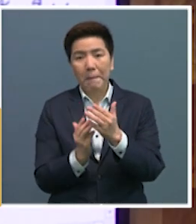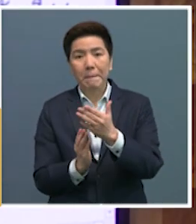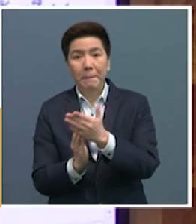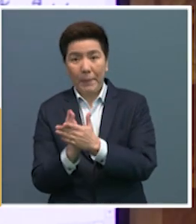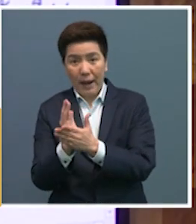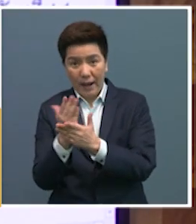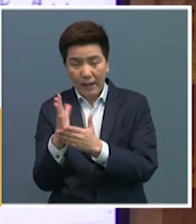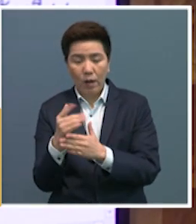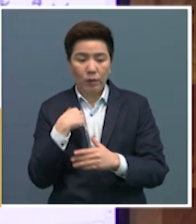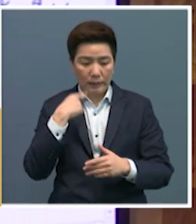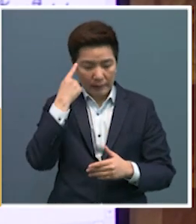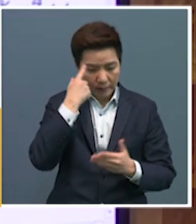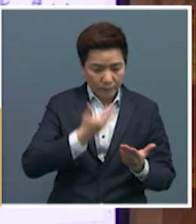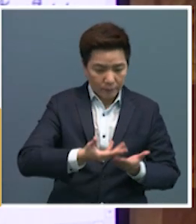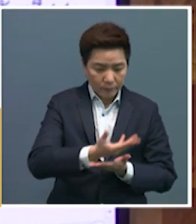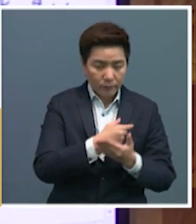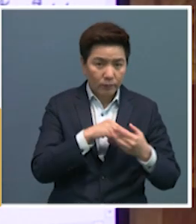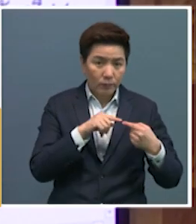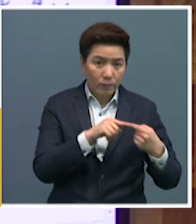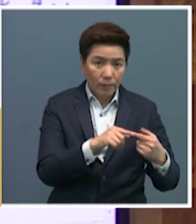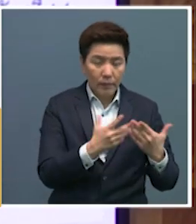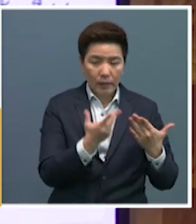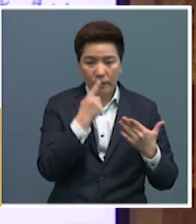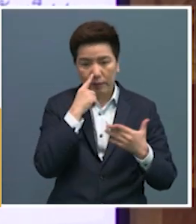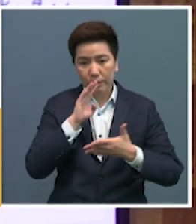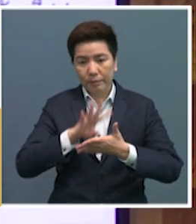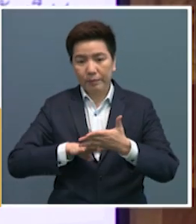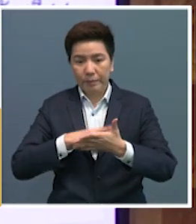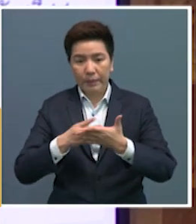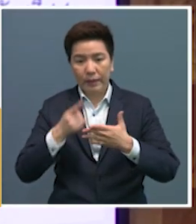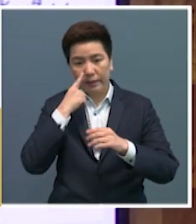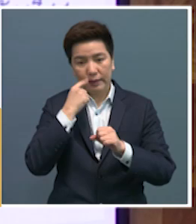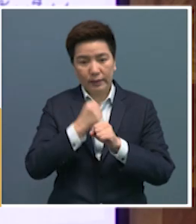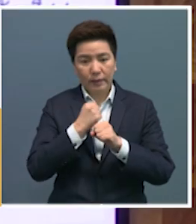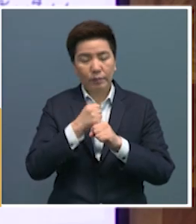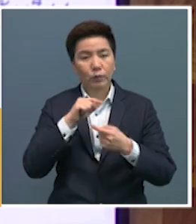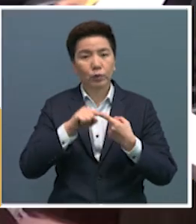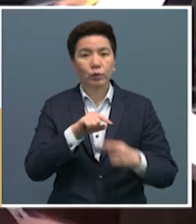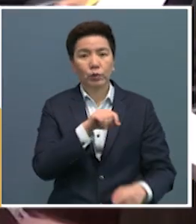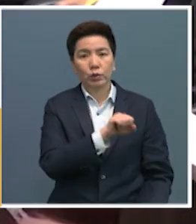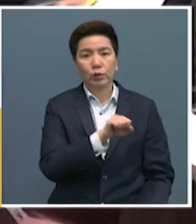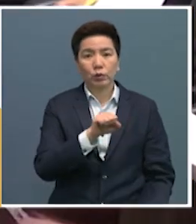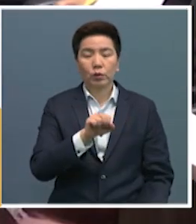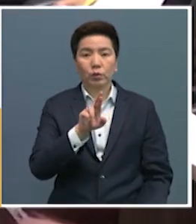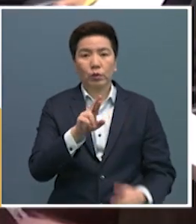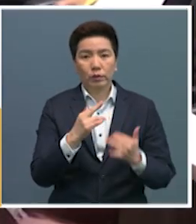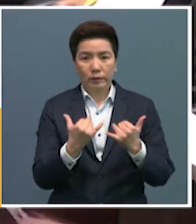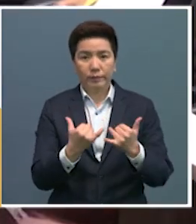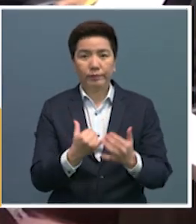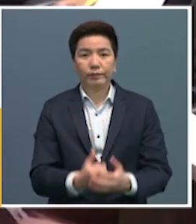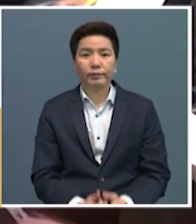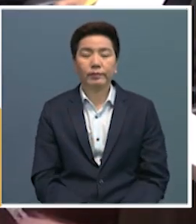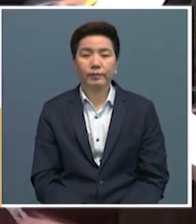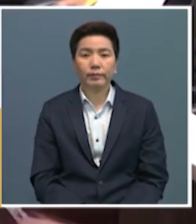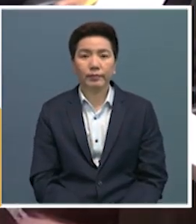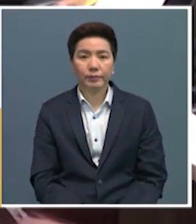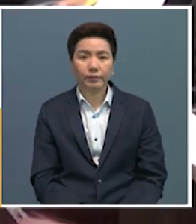ผ่านก่อนเดี๋ยวค่อยมาคิดกันต่อถึงที่มาแล้วก็กำหนดเวลาของการที่จะได้มาซึ่งศ.แล้วกันค่ะอ่ะ